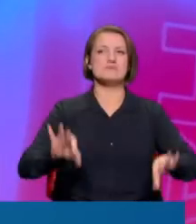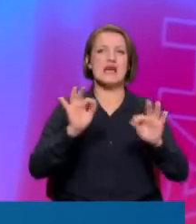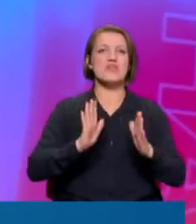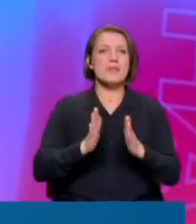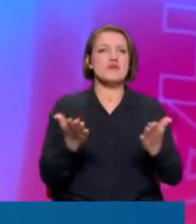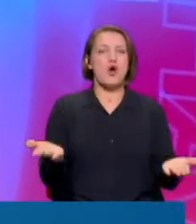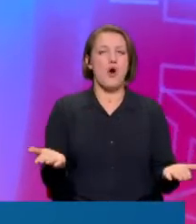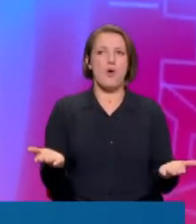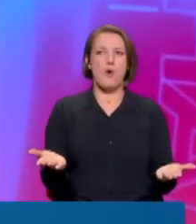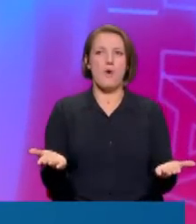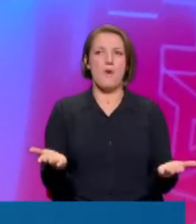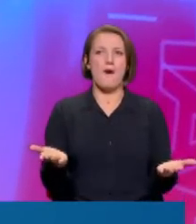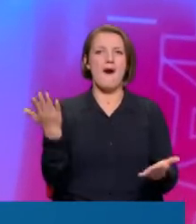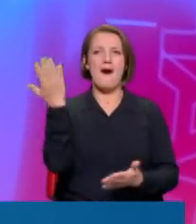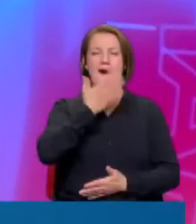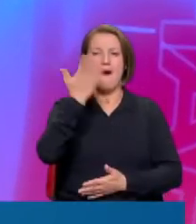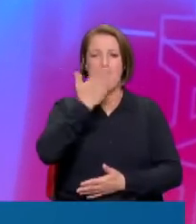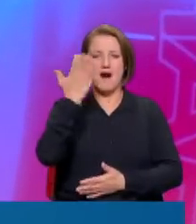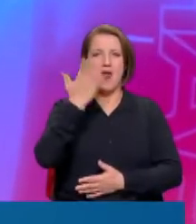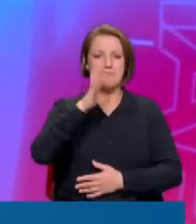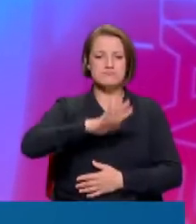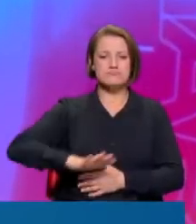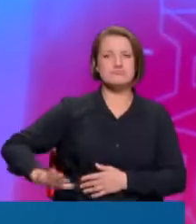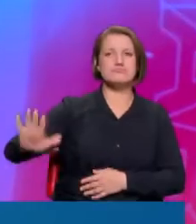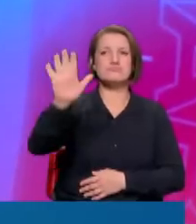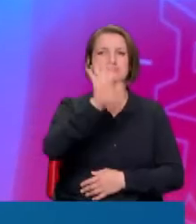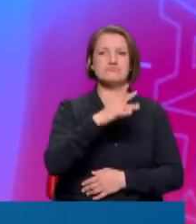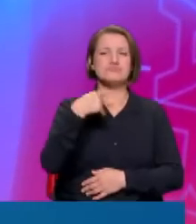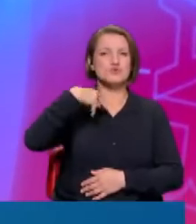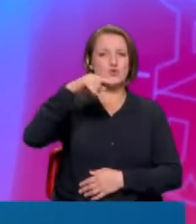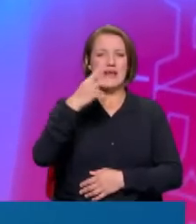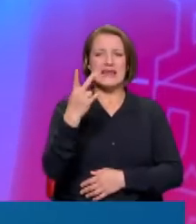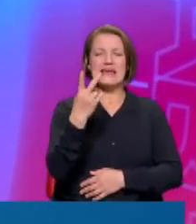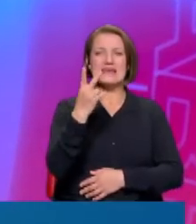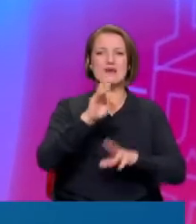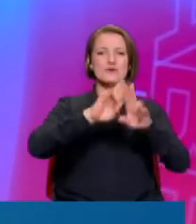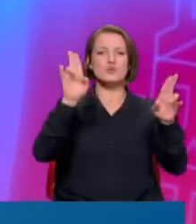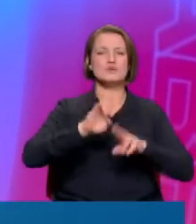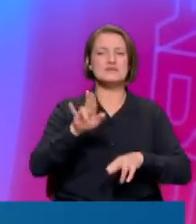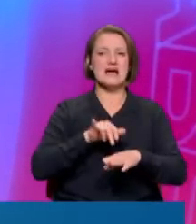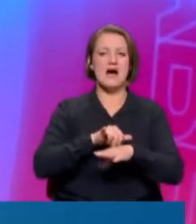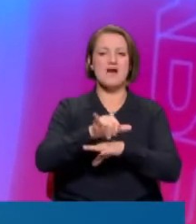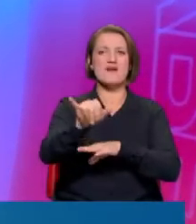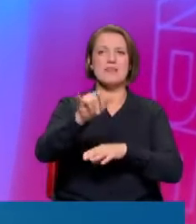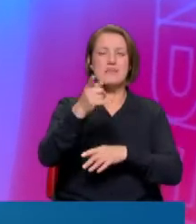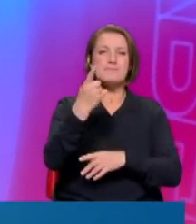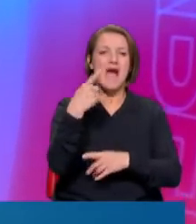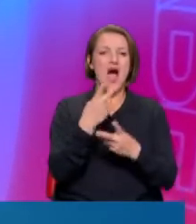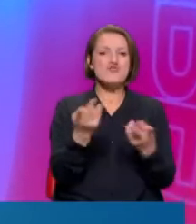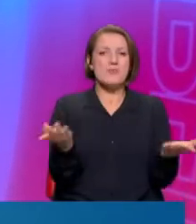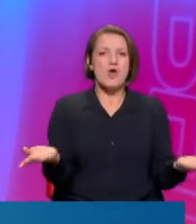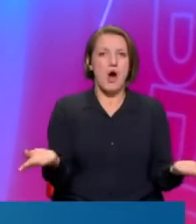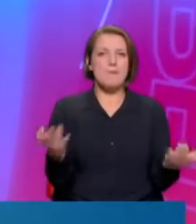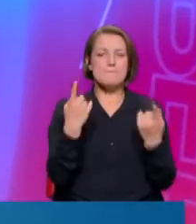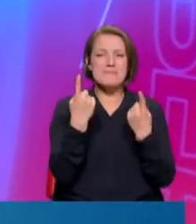tepki yok Dikkat edin ve Arap dünyasında Suriye'nin bu iki tane uluslararası havalimanının bombalanması ile ilgili bir tane açıklama yok